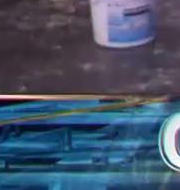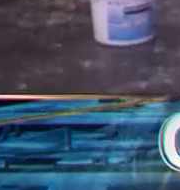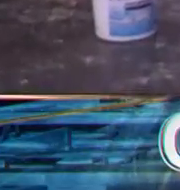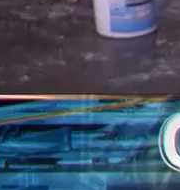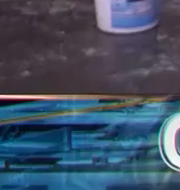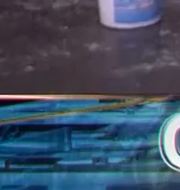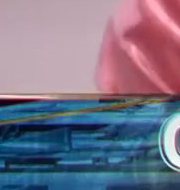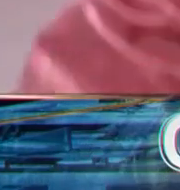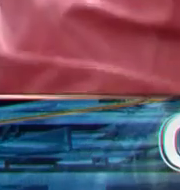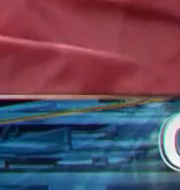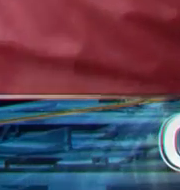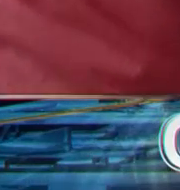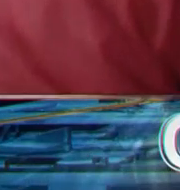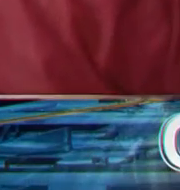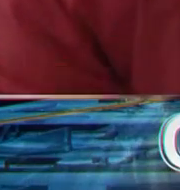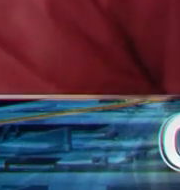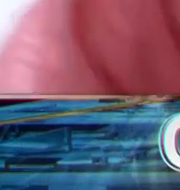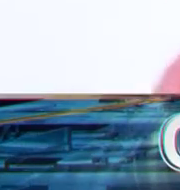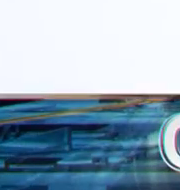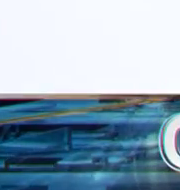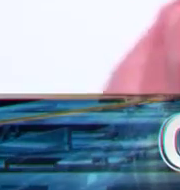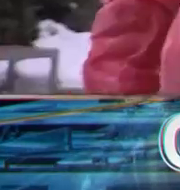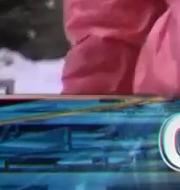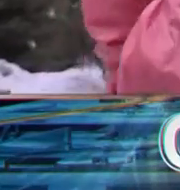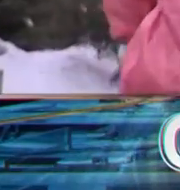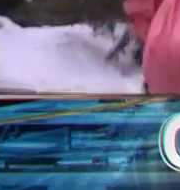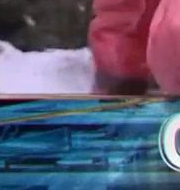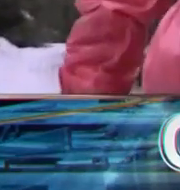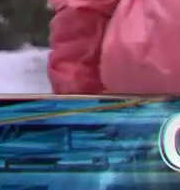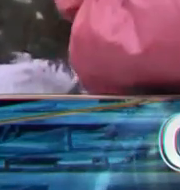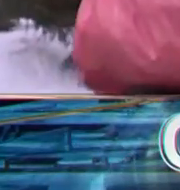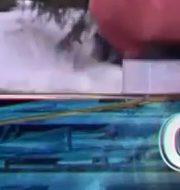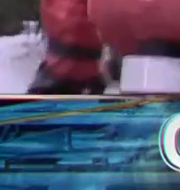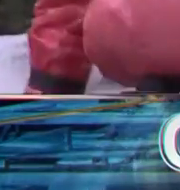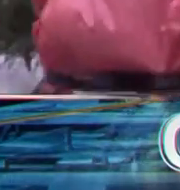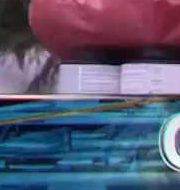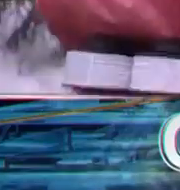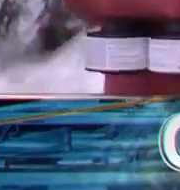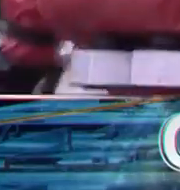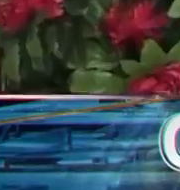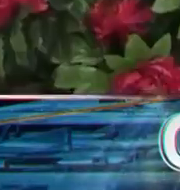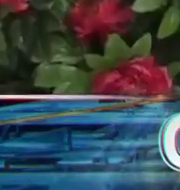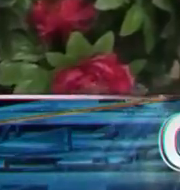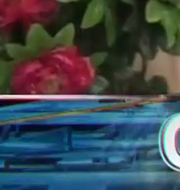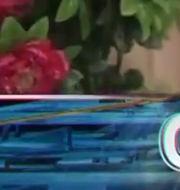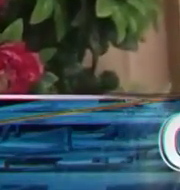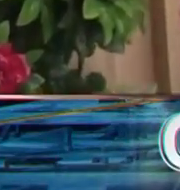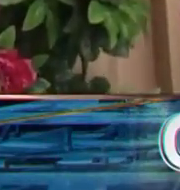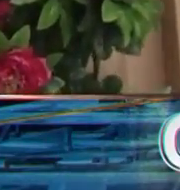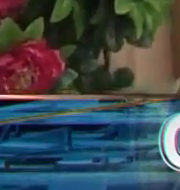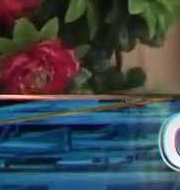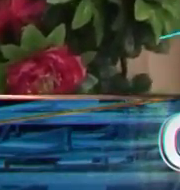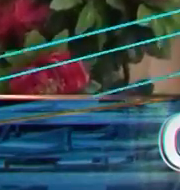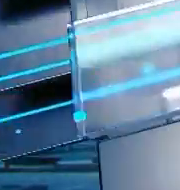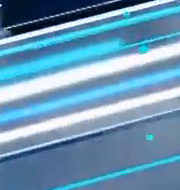Когда пик? Главный санитарный врач сделал прогноз, уже в следующем месяце количество зараженных коронавирусом может возрасти до